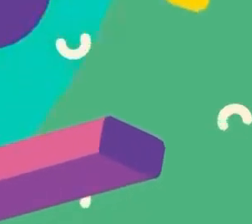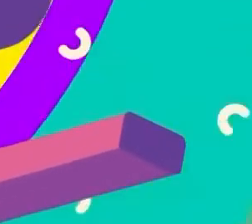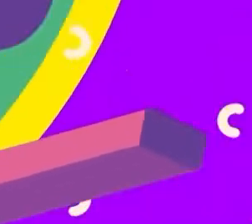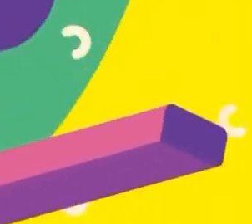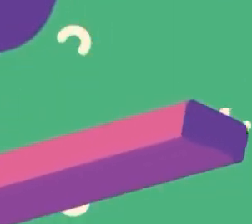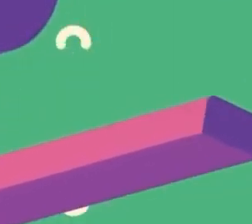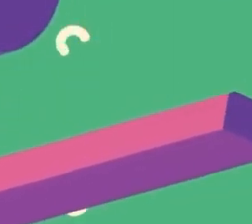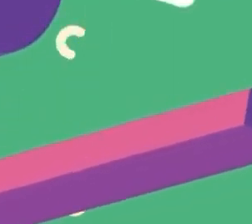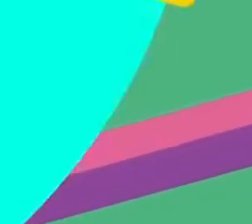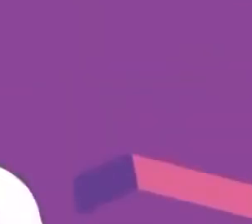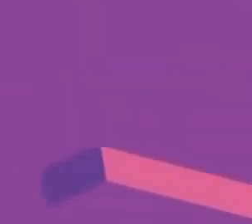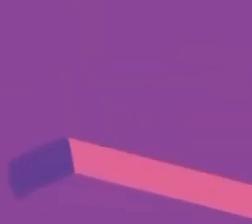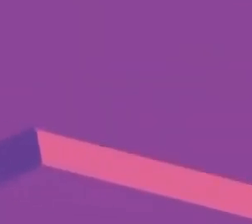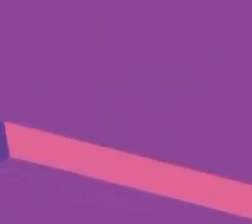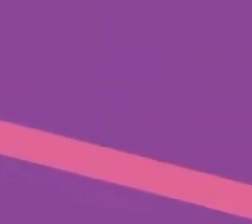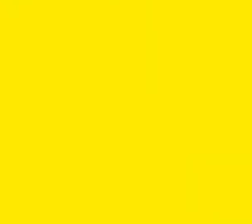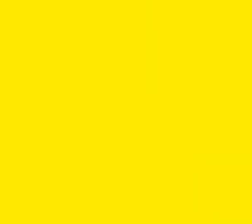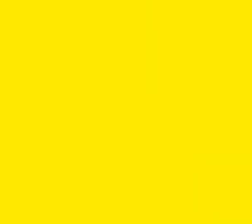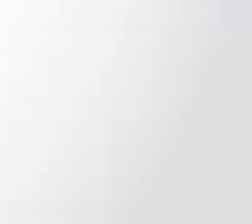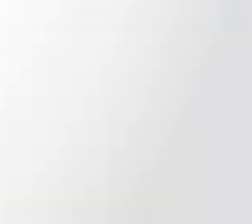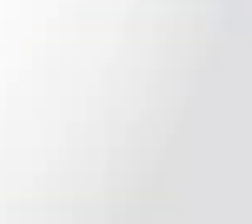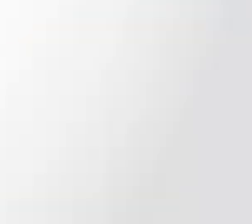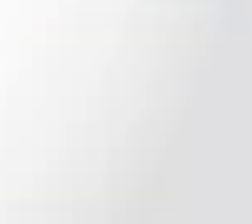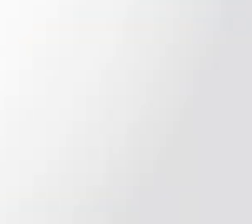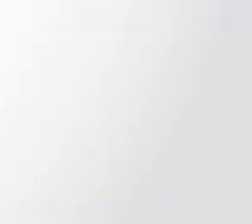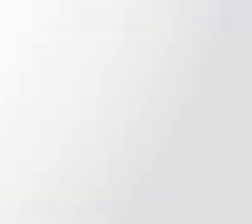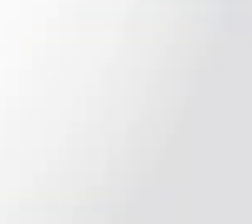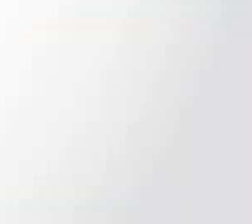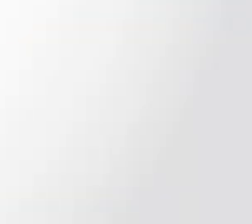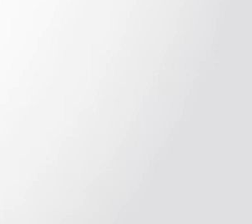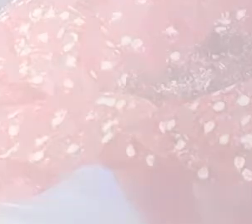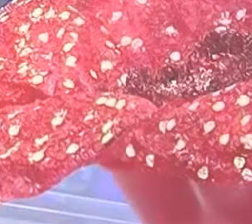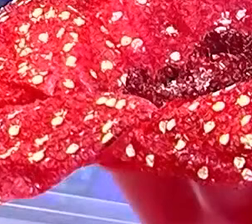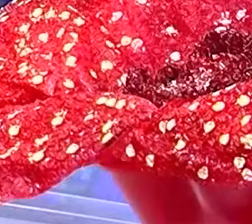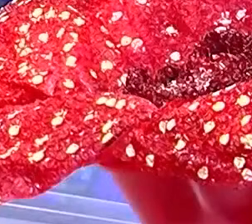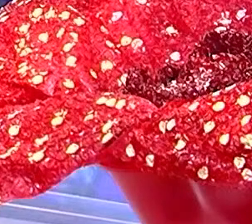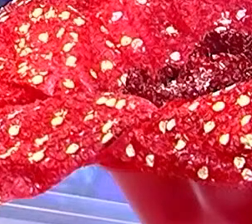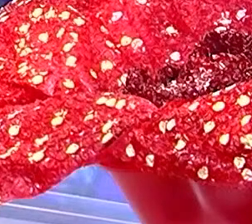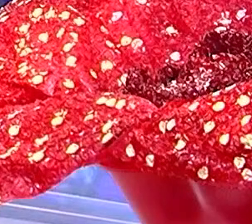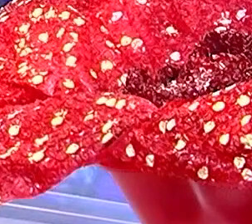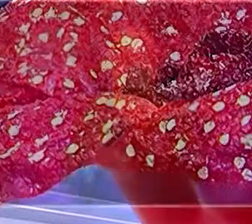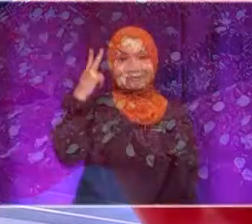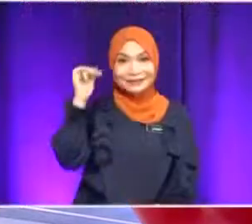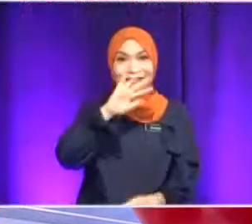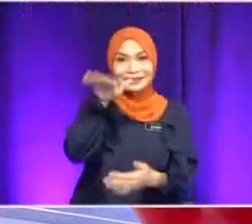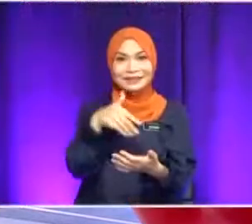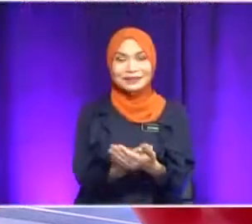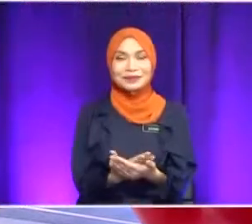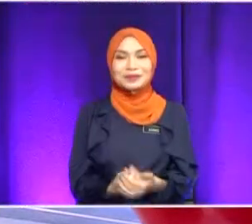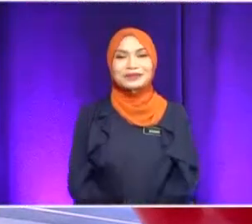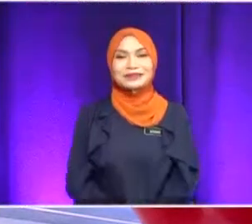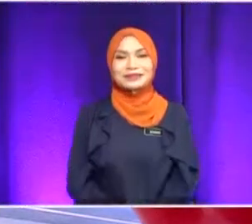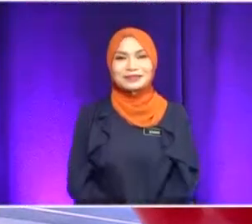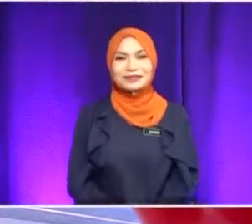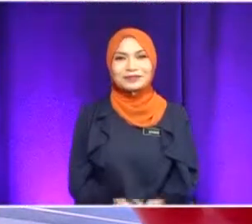Hai dedek TV KPN haisuma sih Lagi di Slow